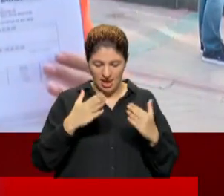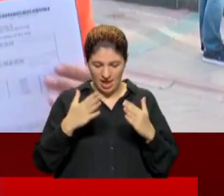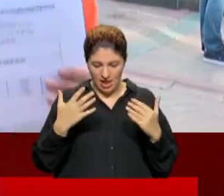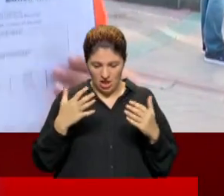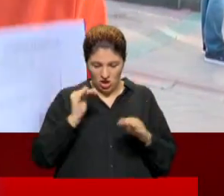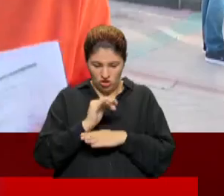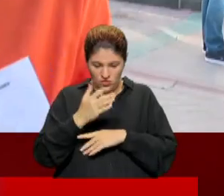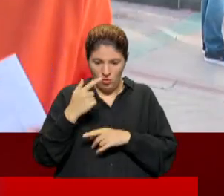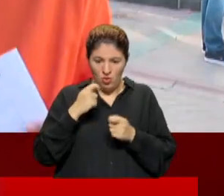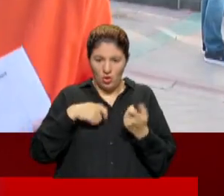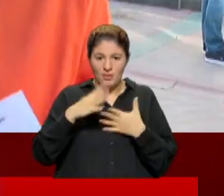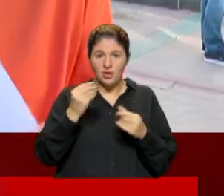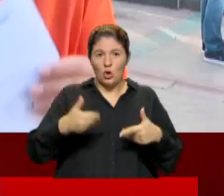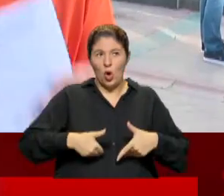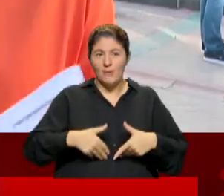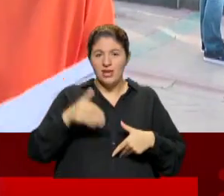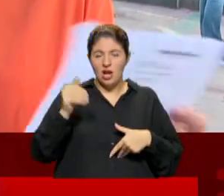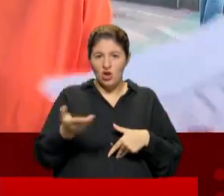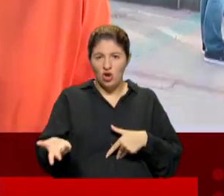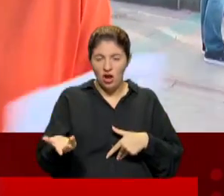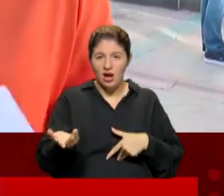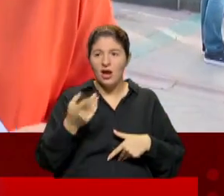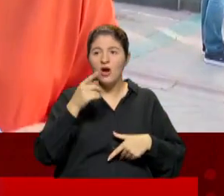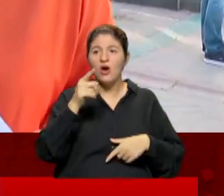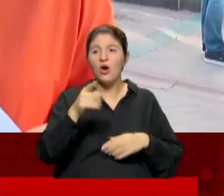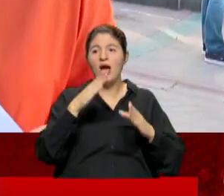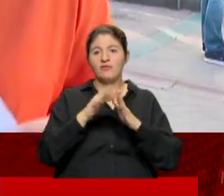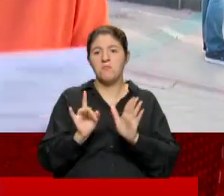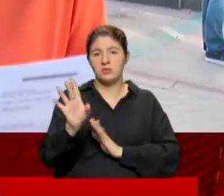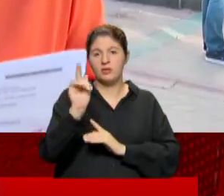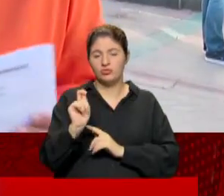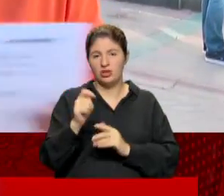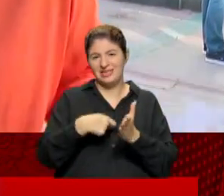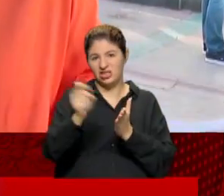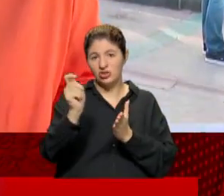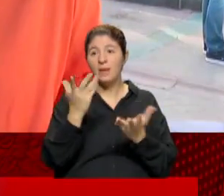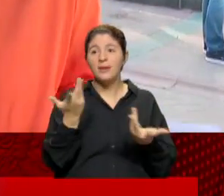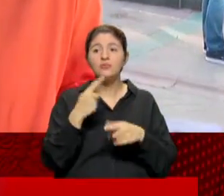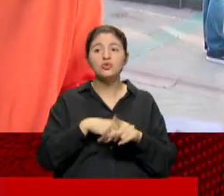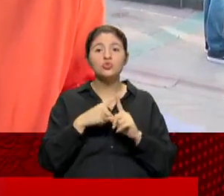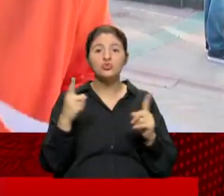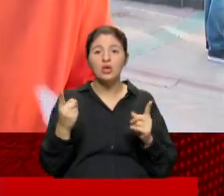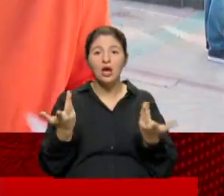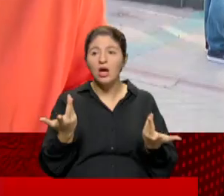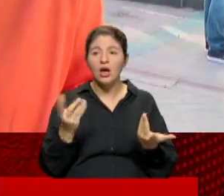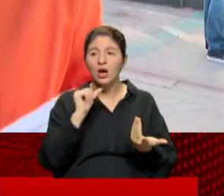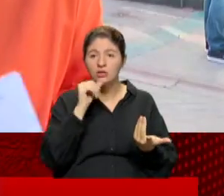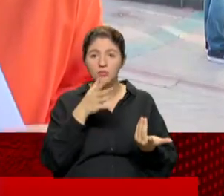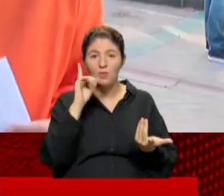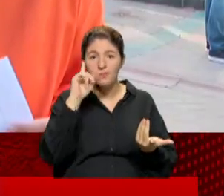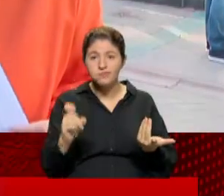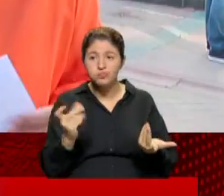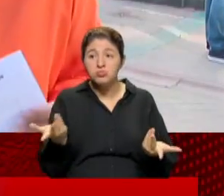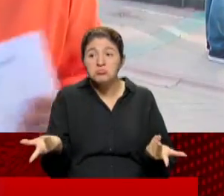yaşadığım için olayı bana biraz traji komik geliyor ve Eee o hanemiz düşülecek Peki ne kadar sürecek bu süreç hiç bilmiyoruz